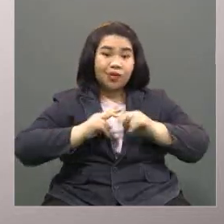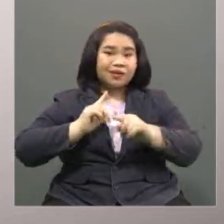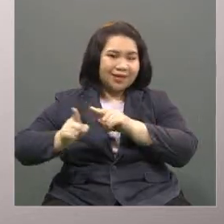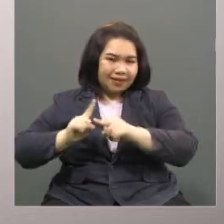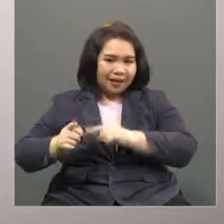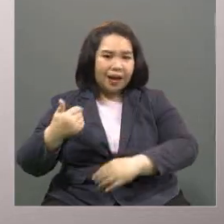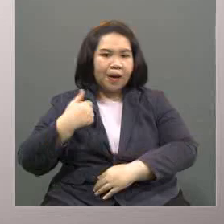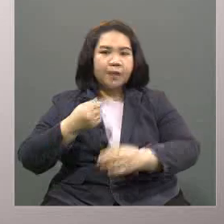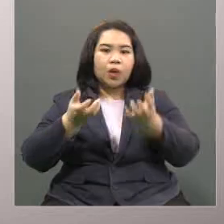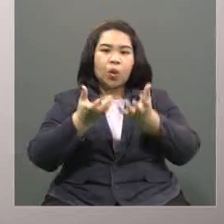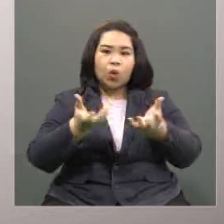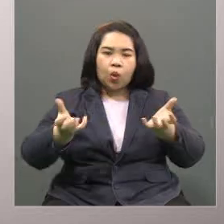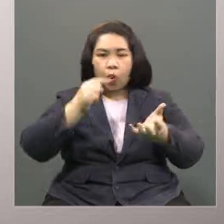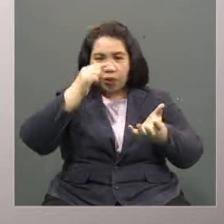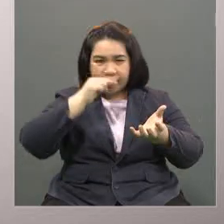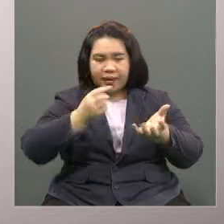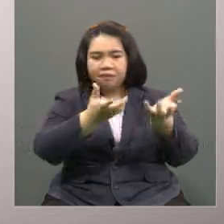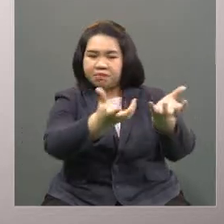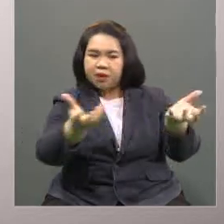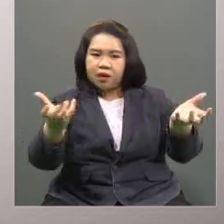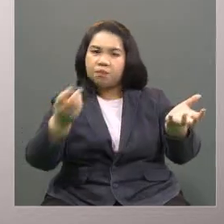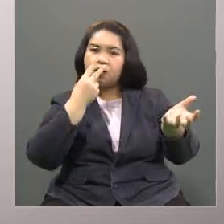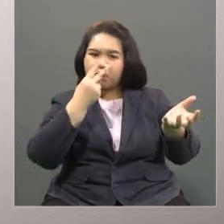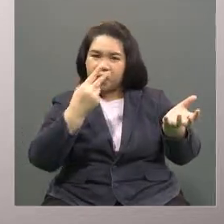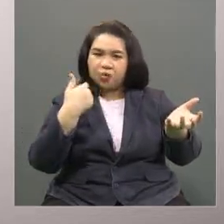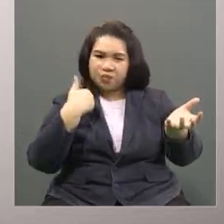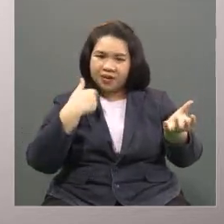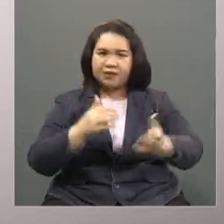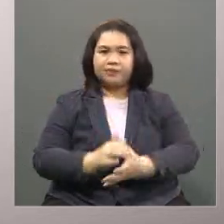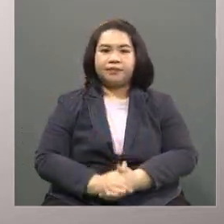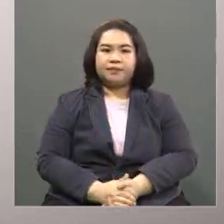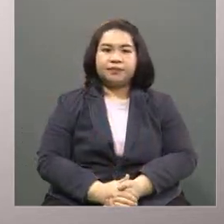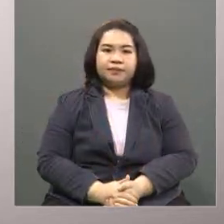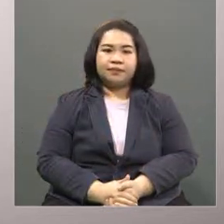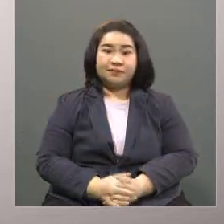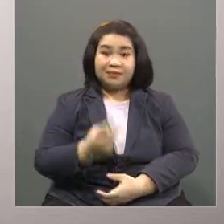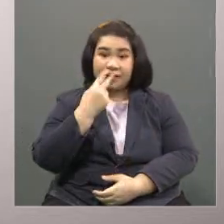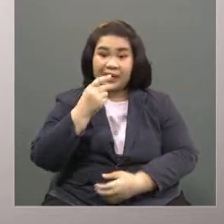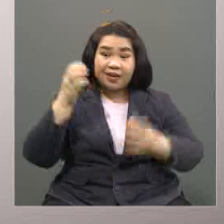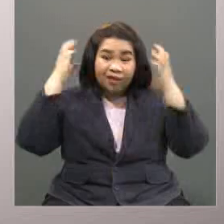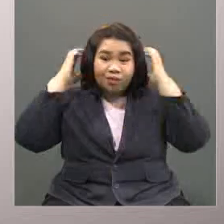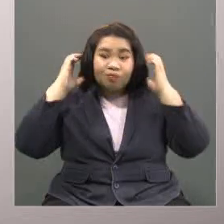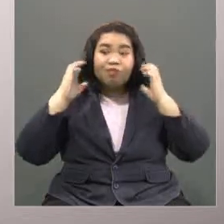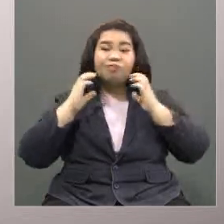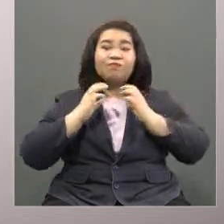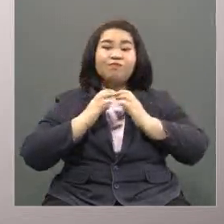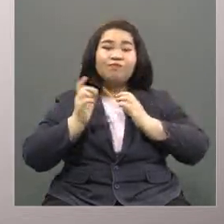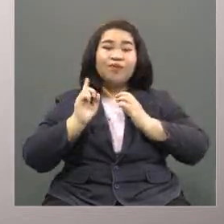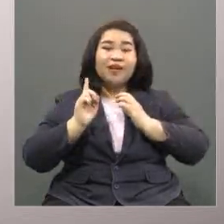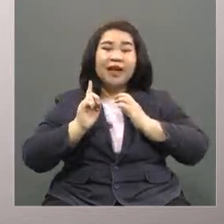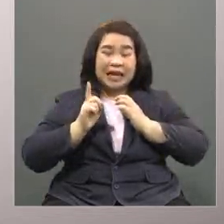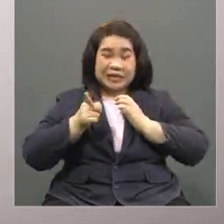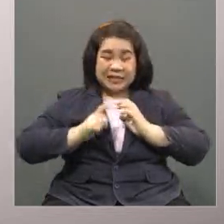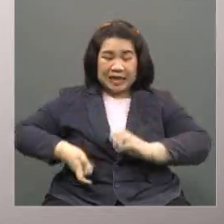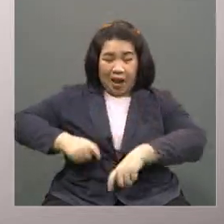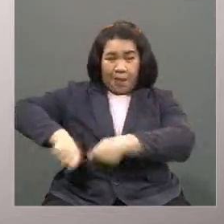ำผลิตภัณฑ์จากประเทศไทยไปอวดสายตาชาวโลกด้วยภาพอย่างที่คุณผู้ชมเห็นนี่แหละค่ะเห็นอะไรไหมคะอยู่ที่คอ เป็นผ้าขาวม้า แต่